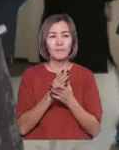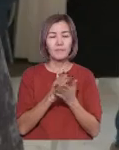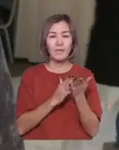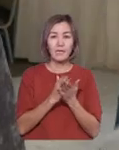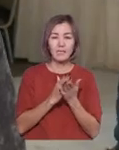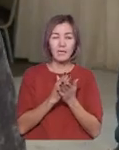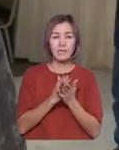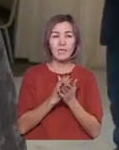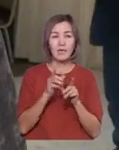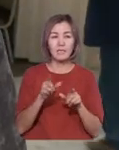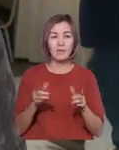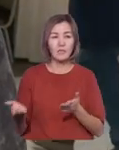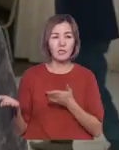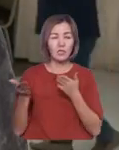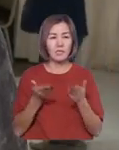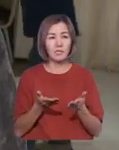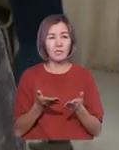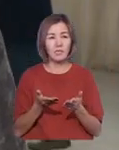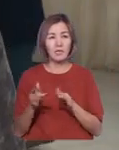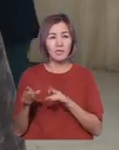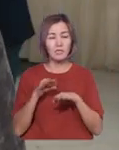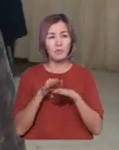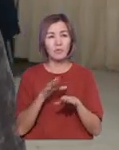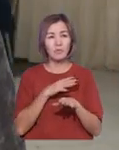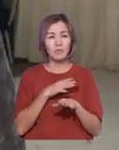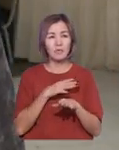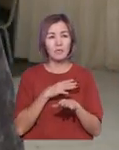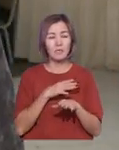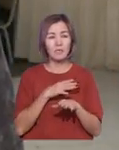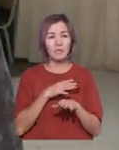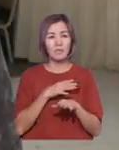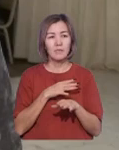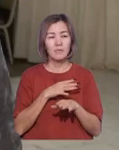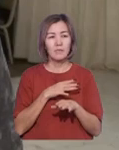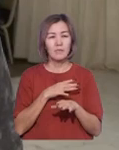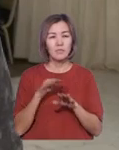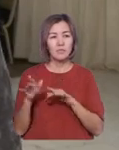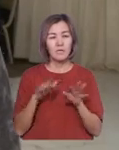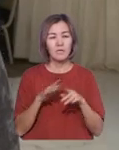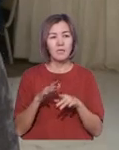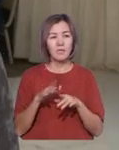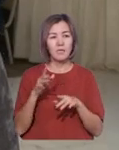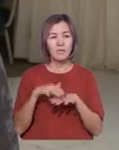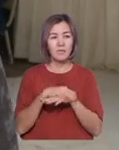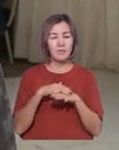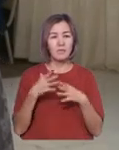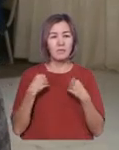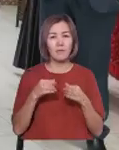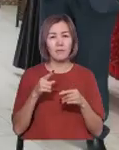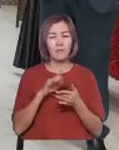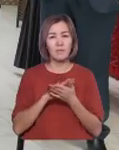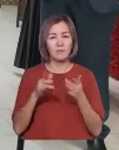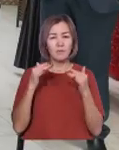ардагер ақсақалдарды шақырылып, осындай шара өтіп жатыр. Осы шарамыз көп болсын, еліміз аман болсын, аспанымыз ашық